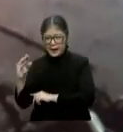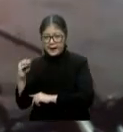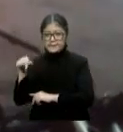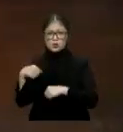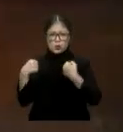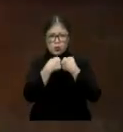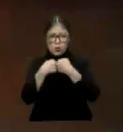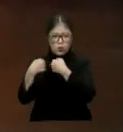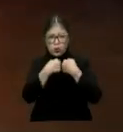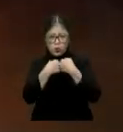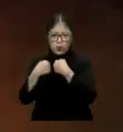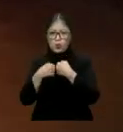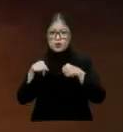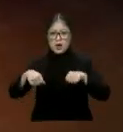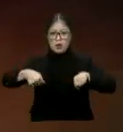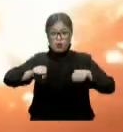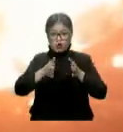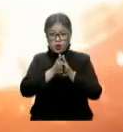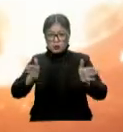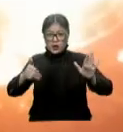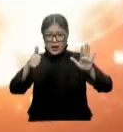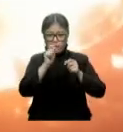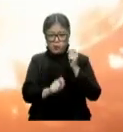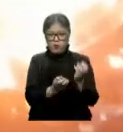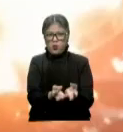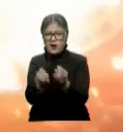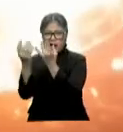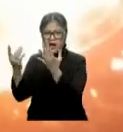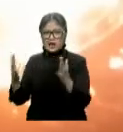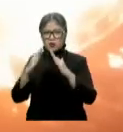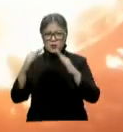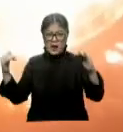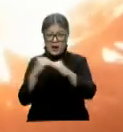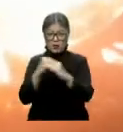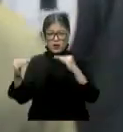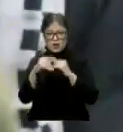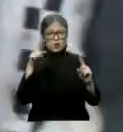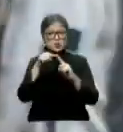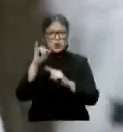Akibatnya 6 motor dibakar di tengah jalan hingga menutup arus lalu lintas Magelang, Yogyakarta.